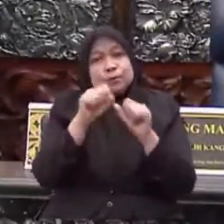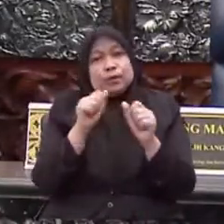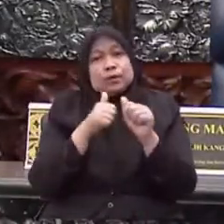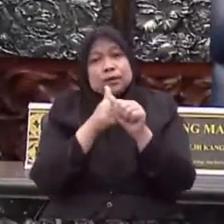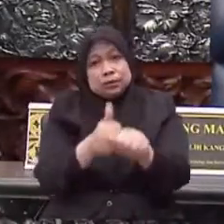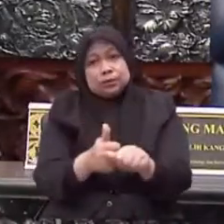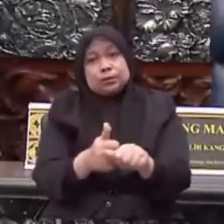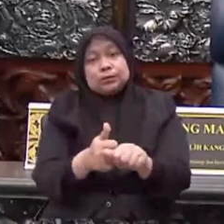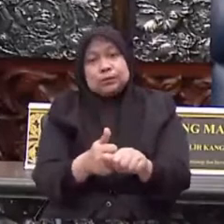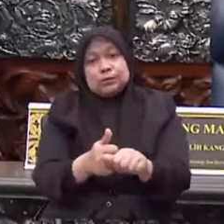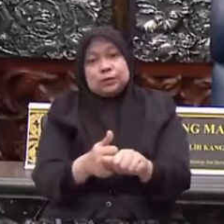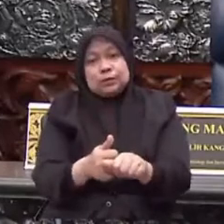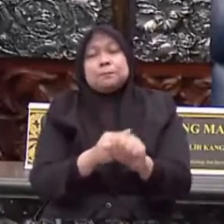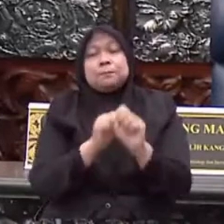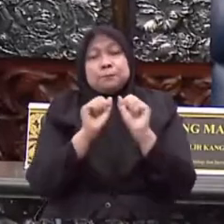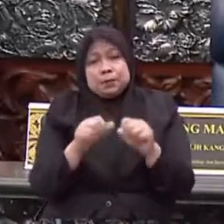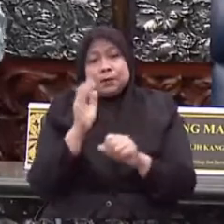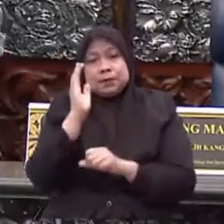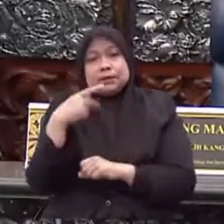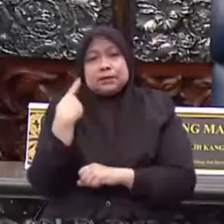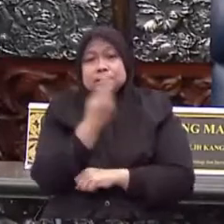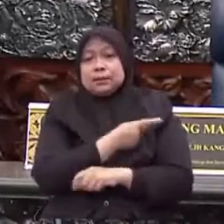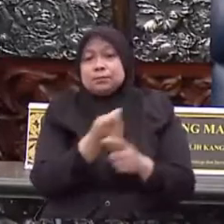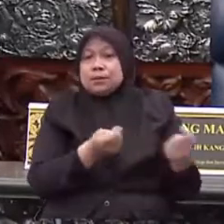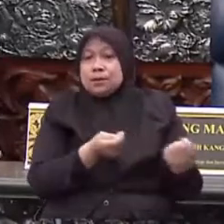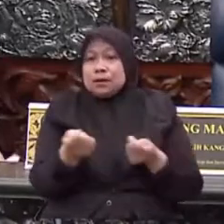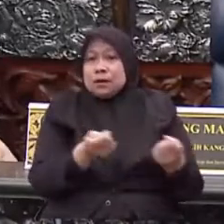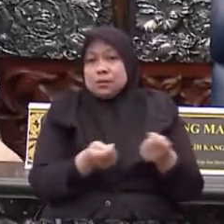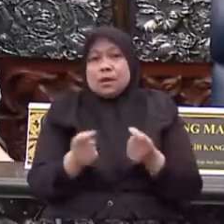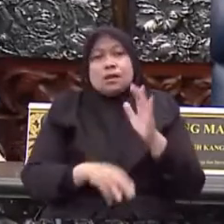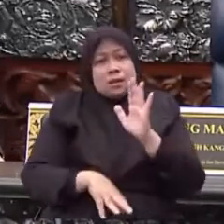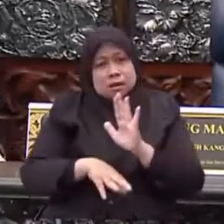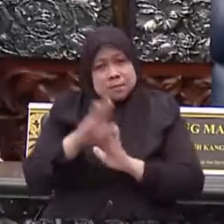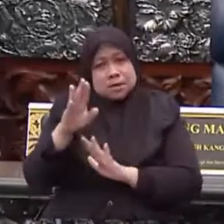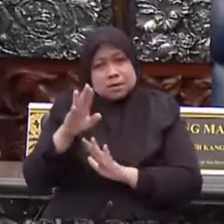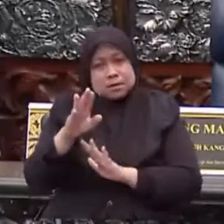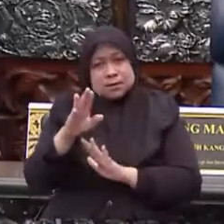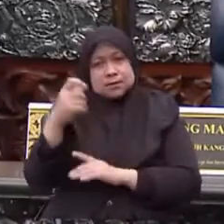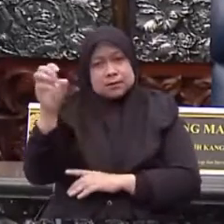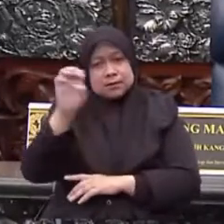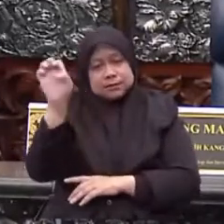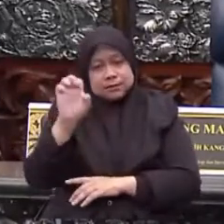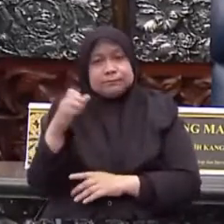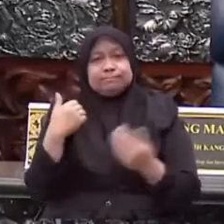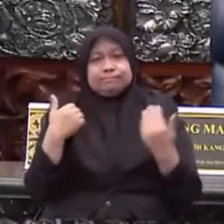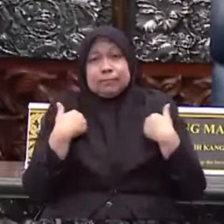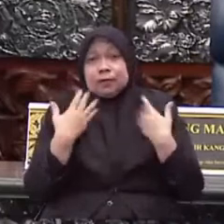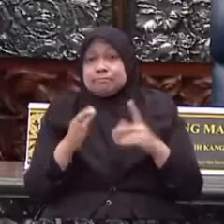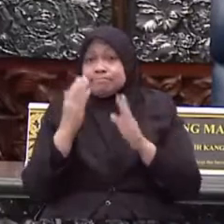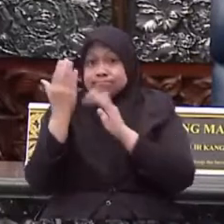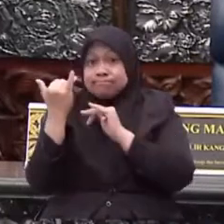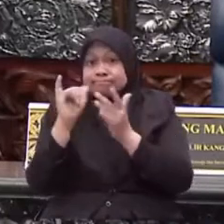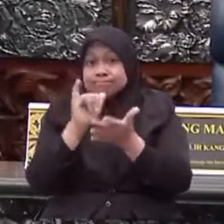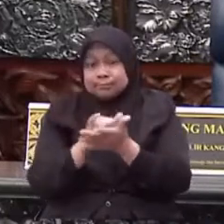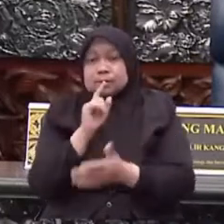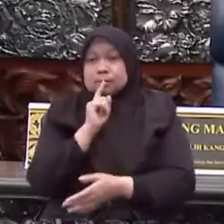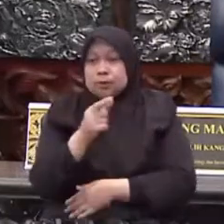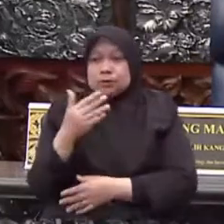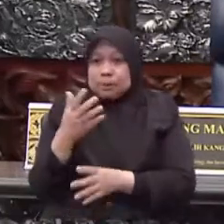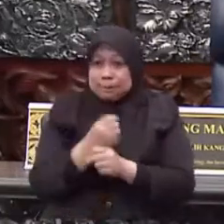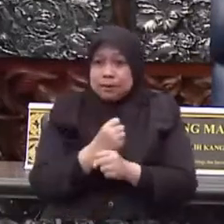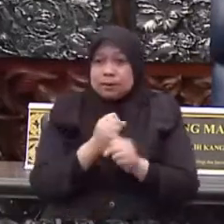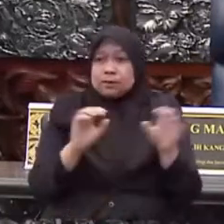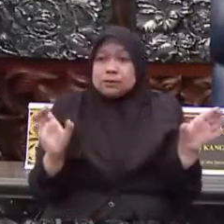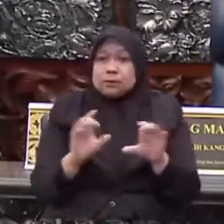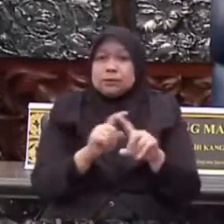Ikut rancangan tersebut barulah ya kita dapat kawal lebihnya elektrik yang ada dan hasrat kita walaupun belum lagi